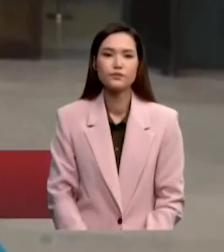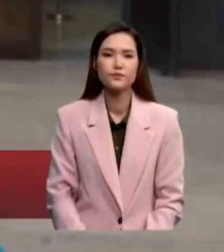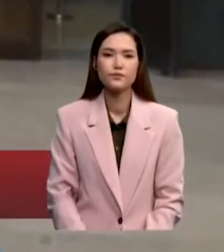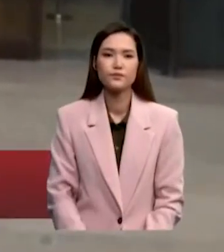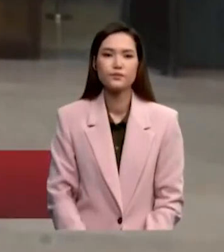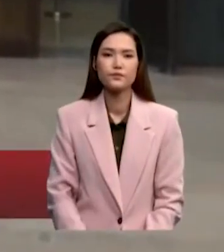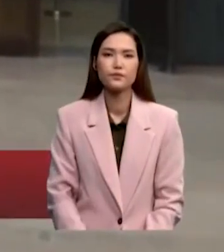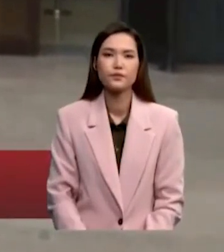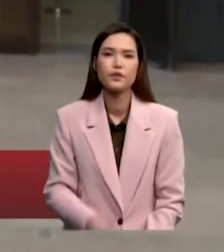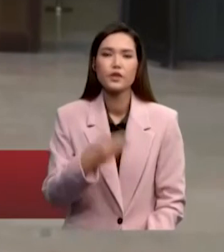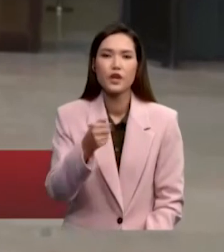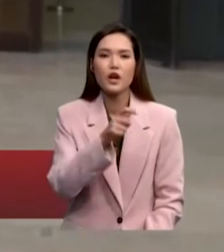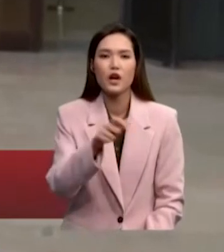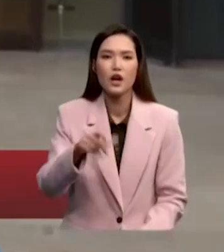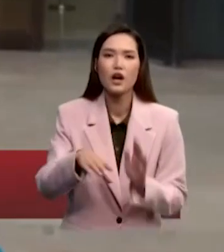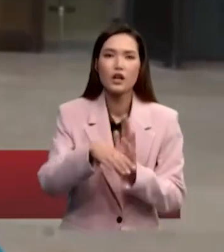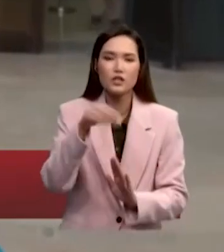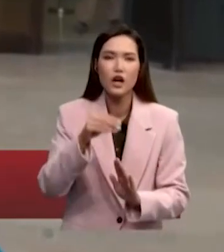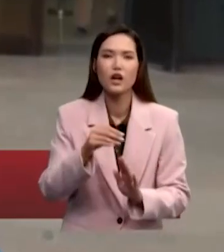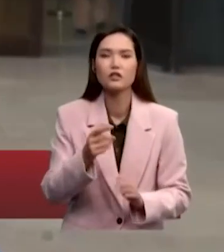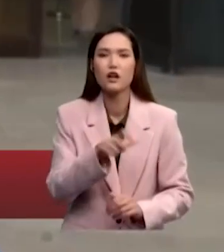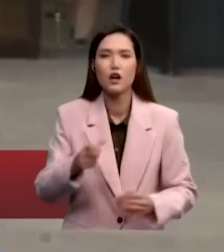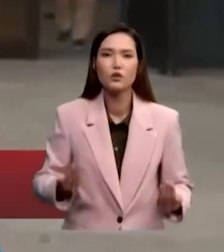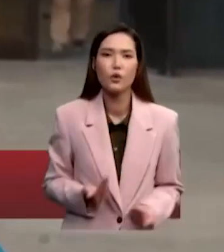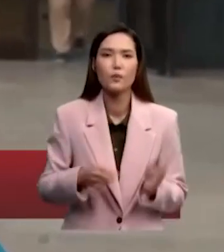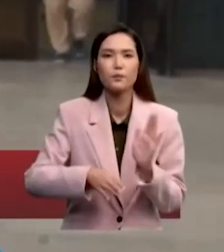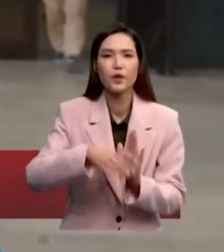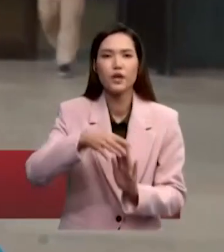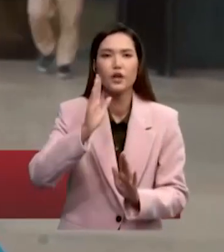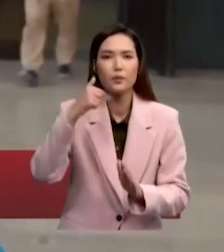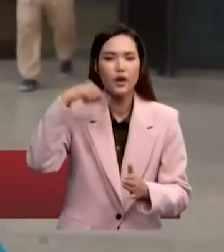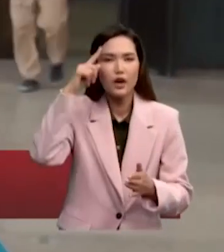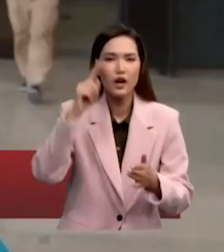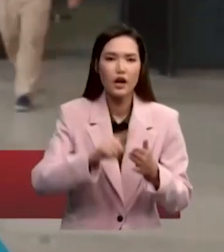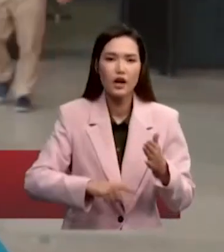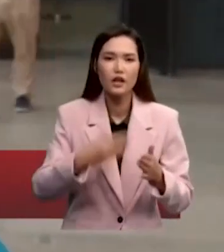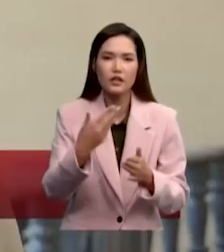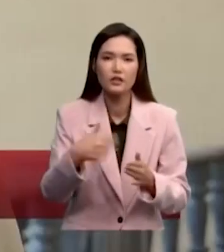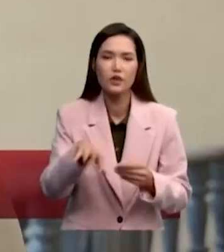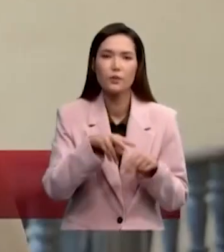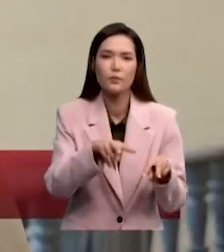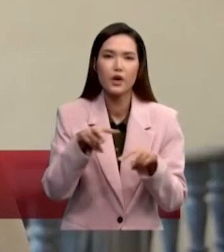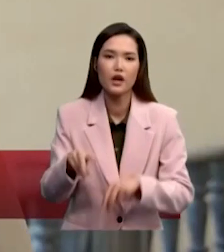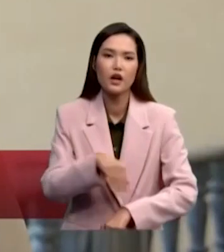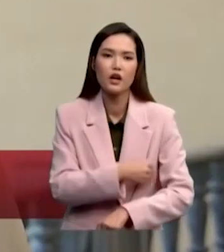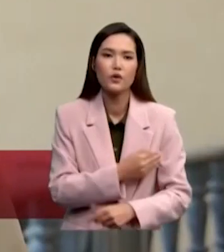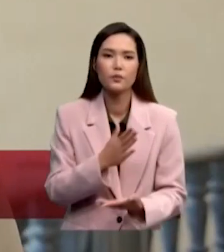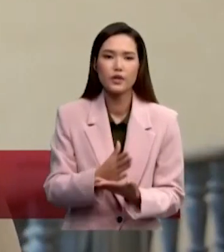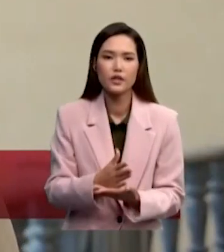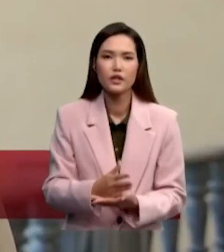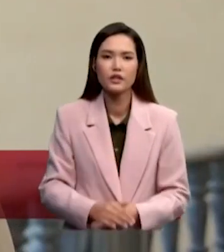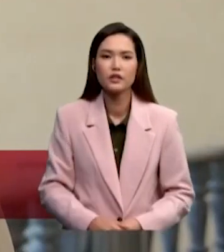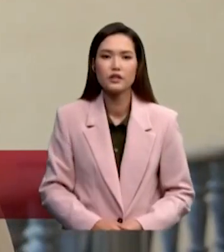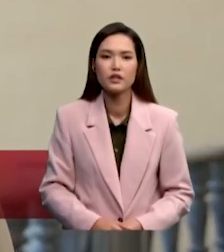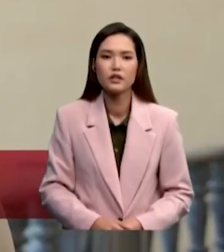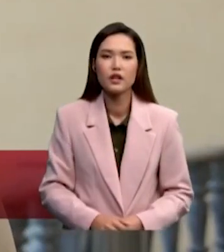Сайлаудан кейін халықтың өмірі жақсарады деп үміттенеміз. Жастарға баспана мен білім қол жетімді болғанын қалаймыз. Берілген вәделері... Әр